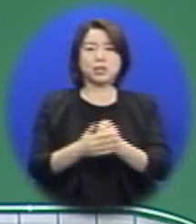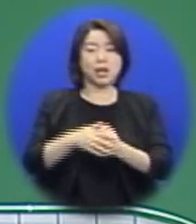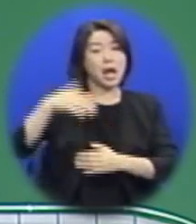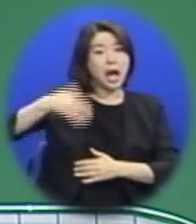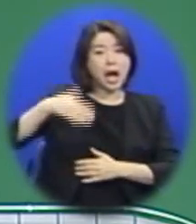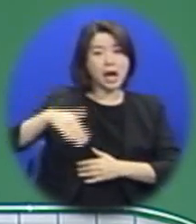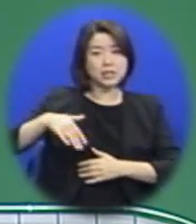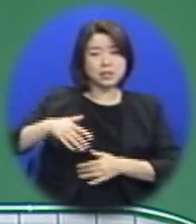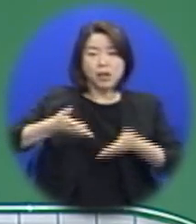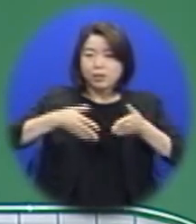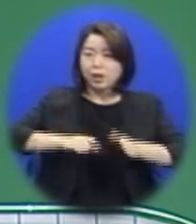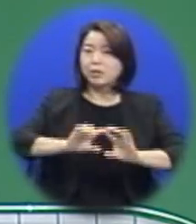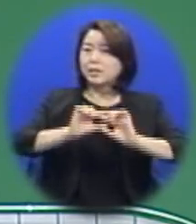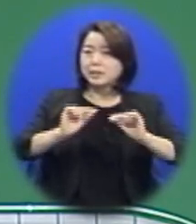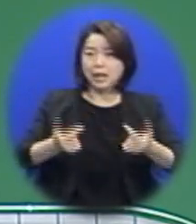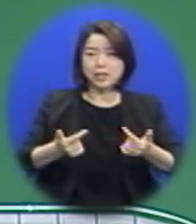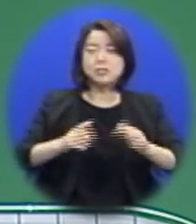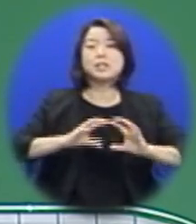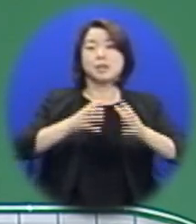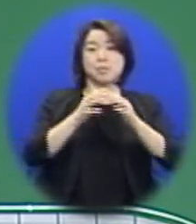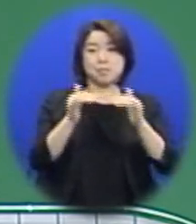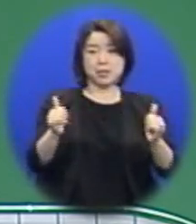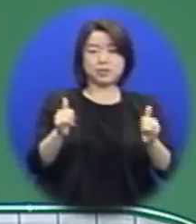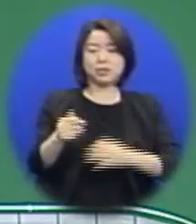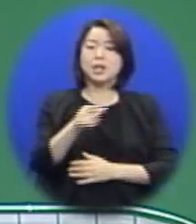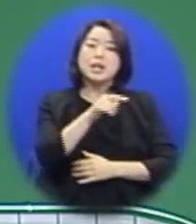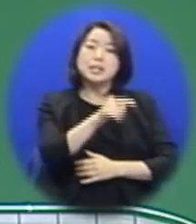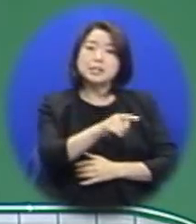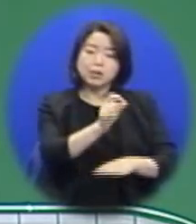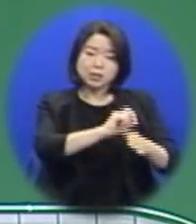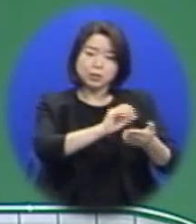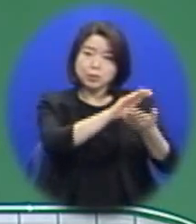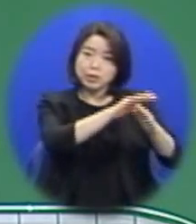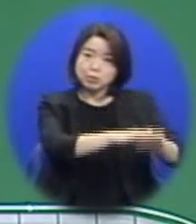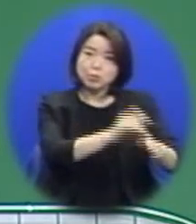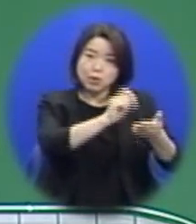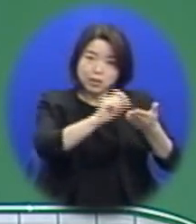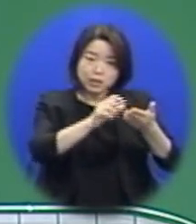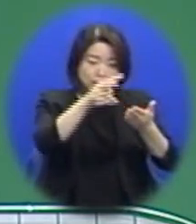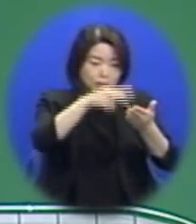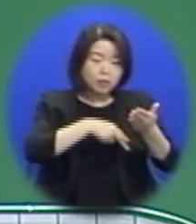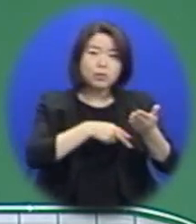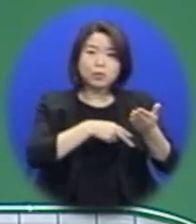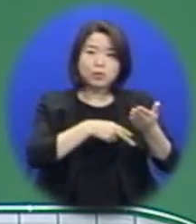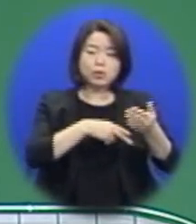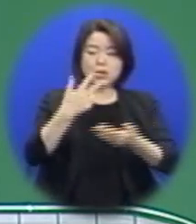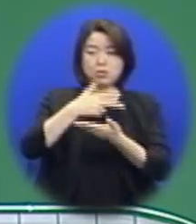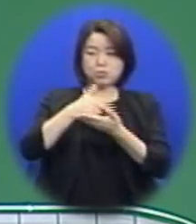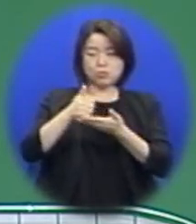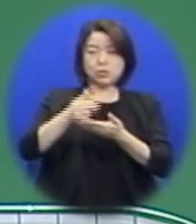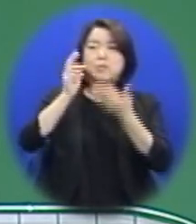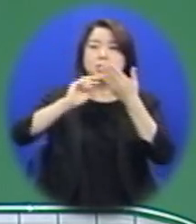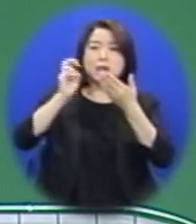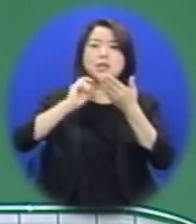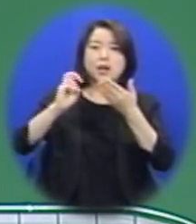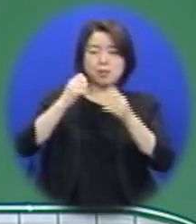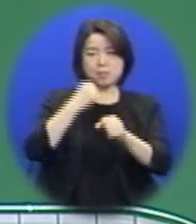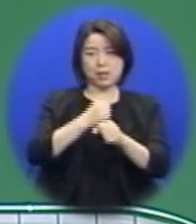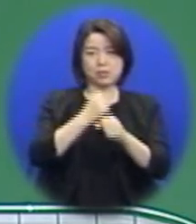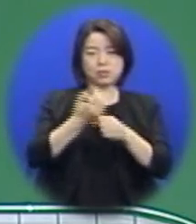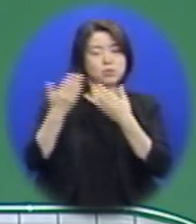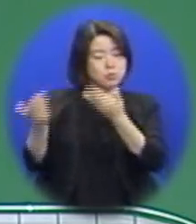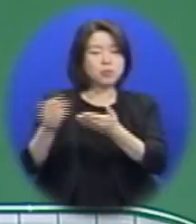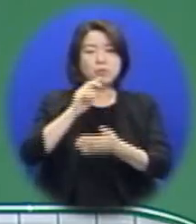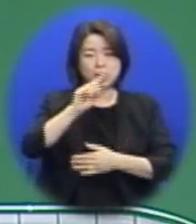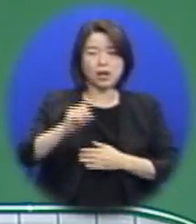아직도 창조되지 않은 백성이 그것을 읽고 주님을 찬양하도록 그렇게 하여라.